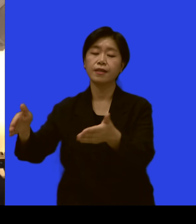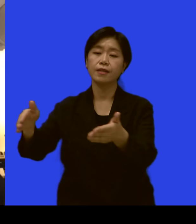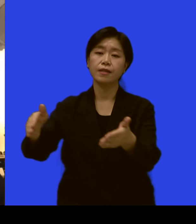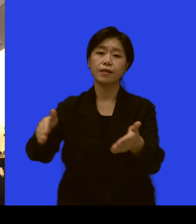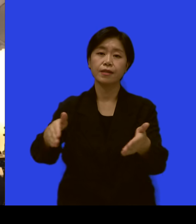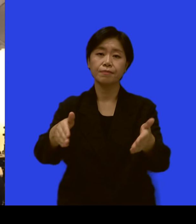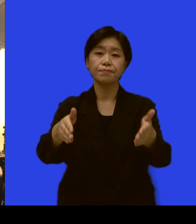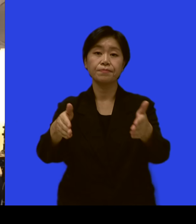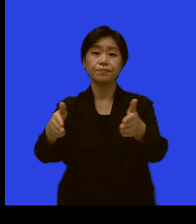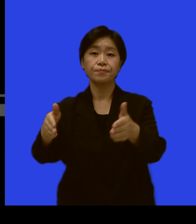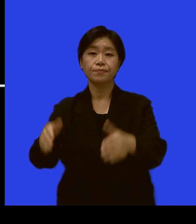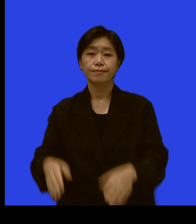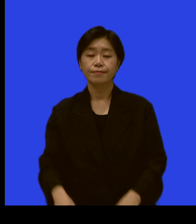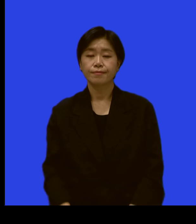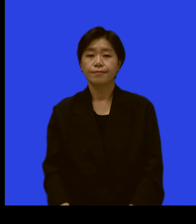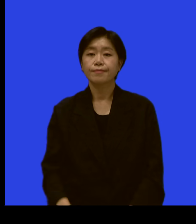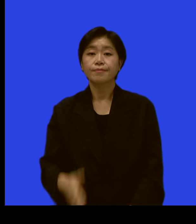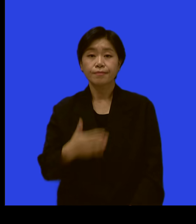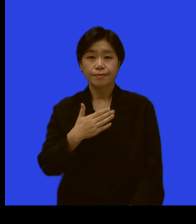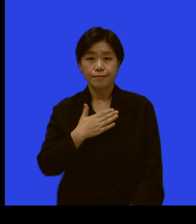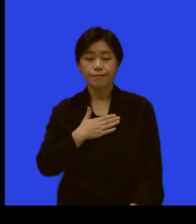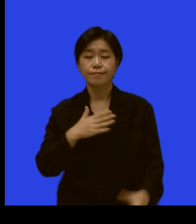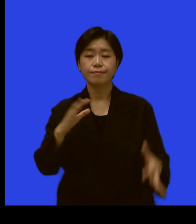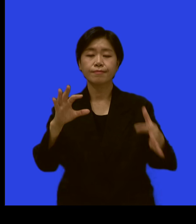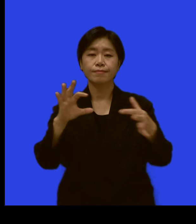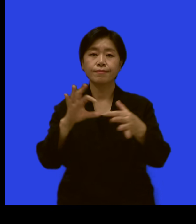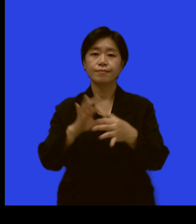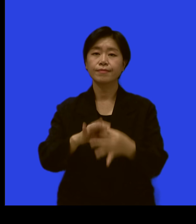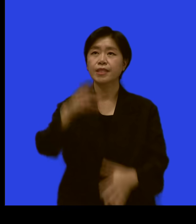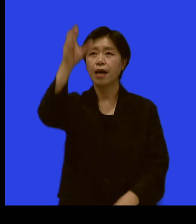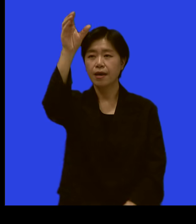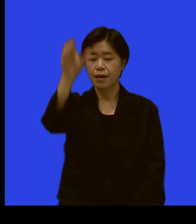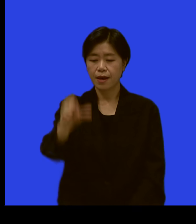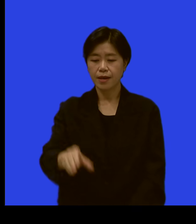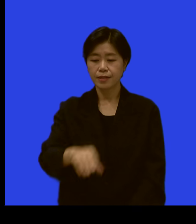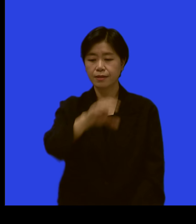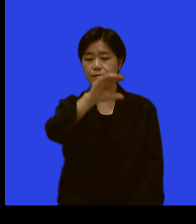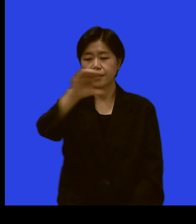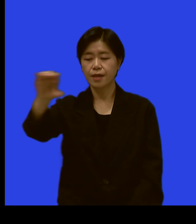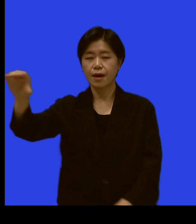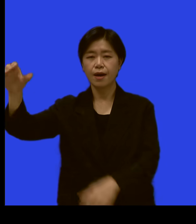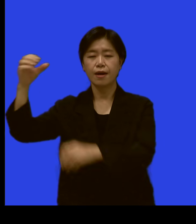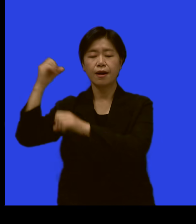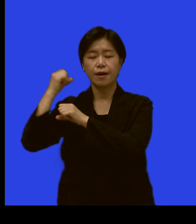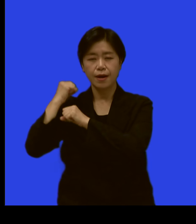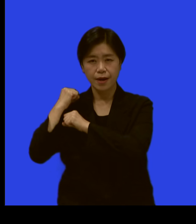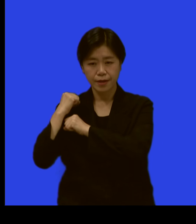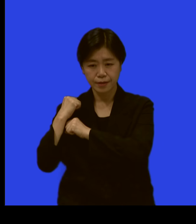내